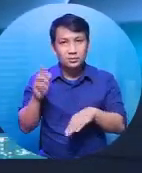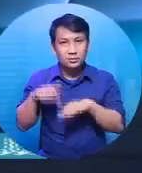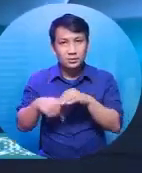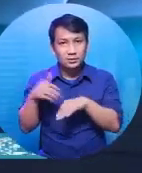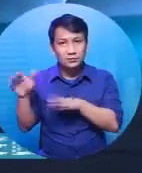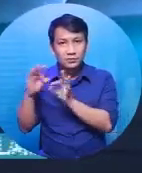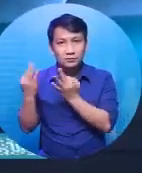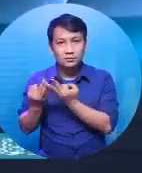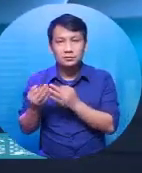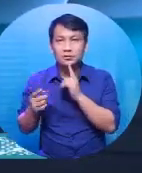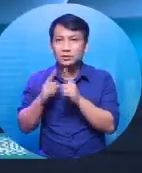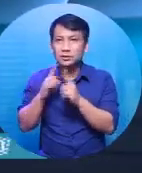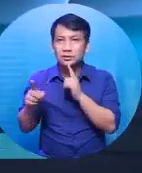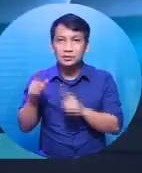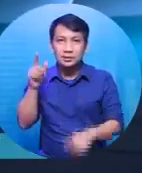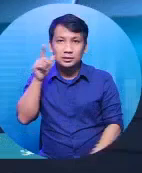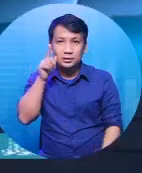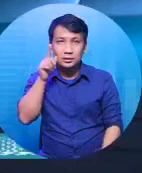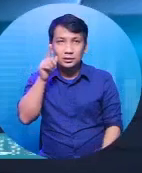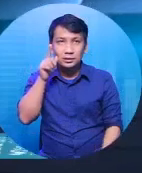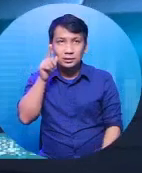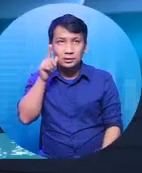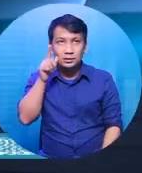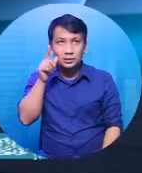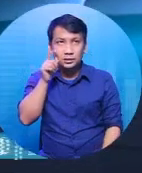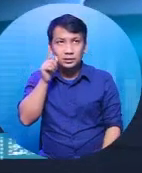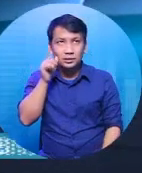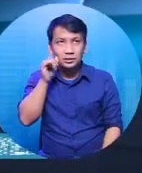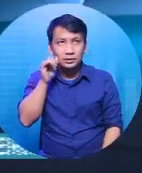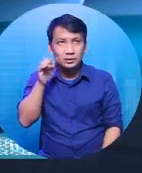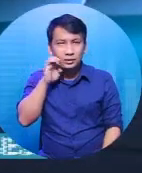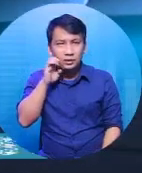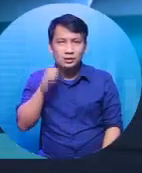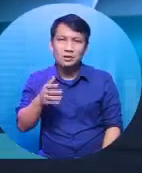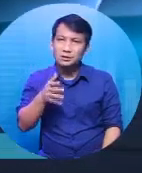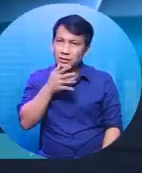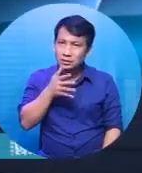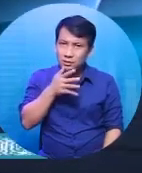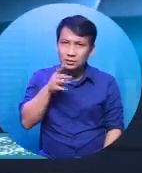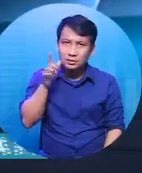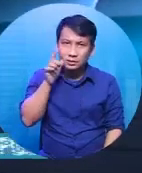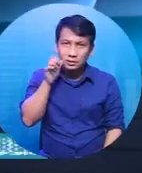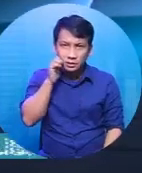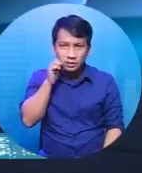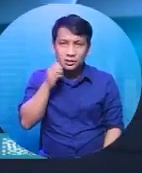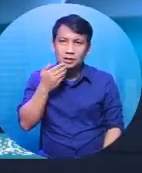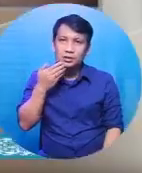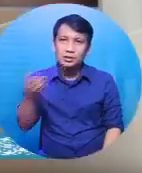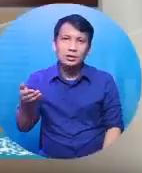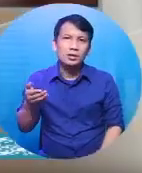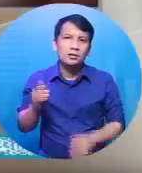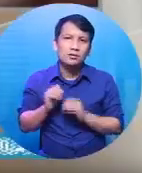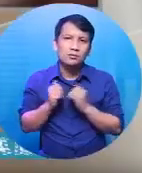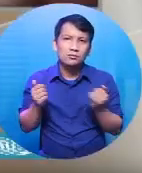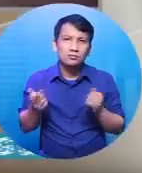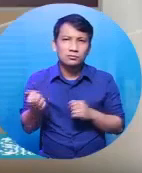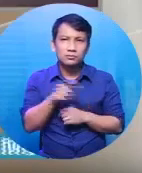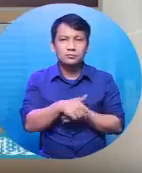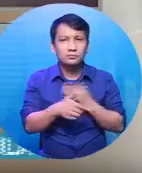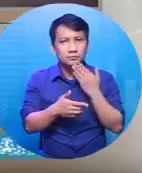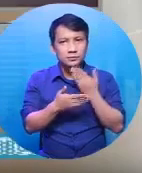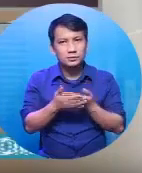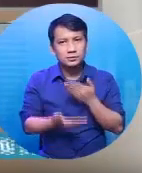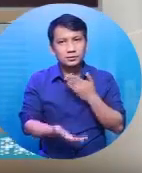natin si Lailani Elicano. Nanay Lailani, magandang umaga po. Nay.